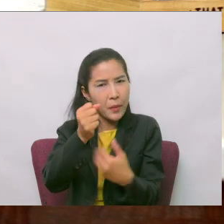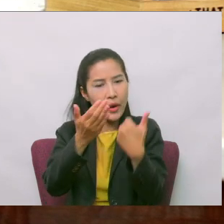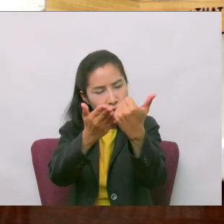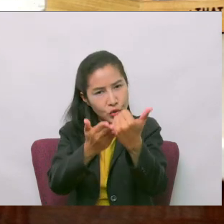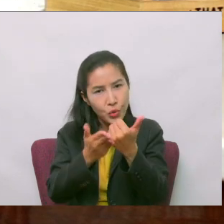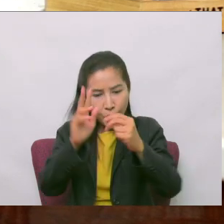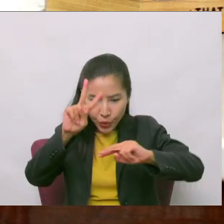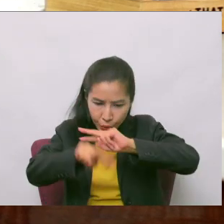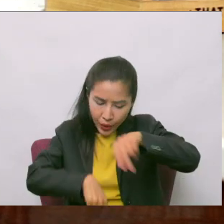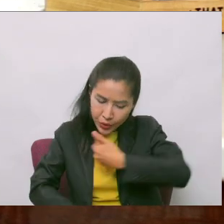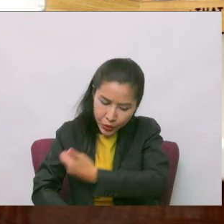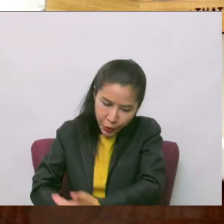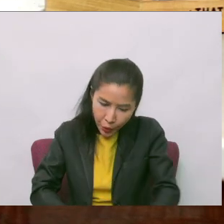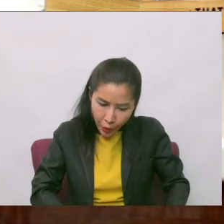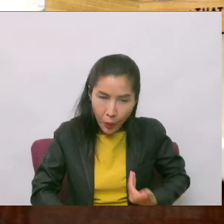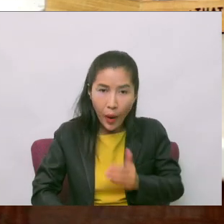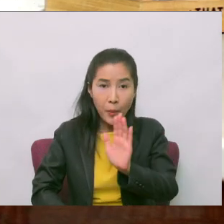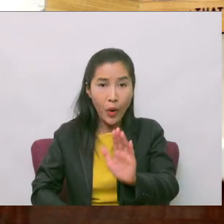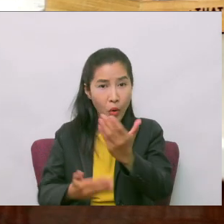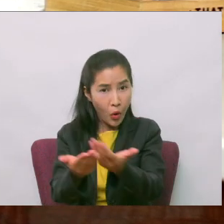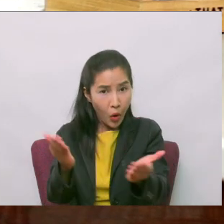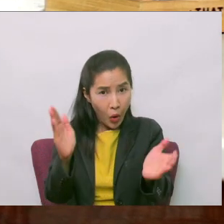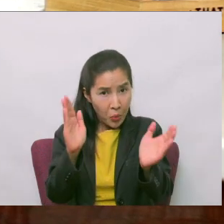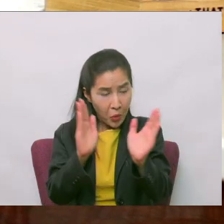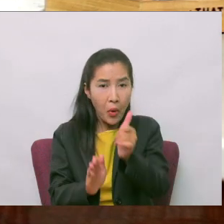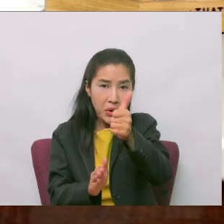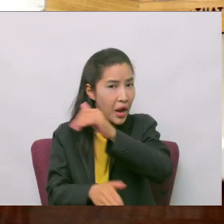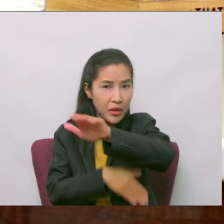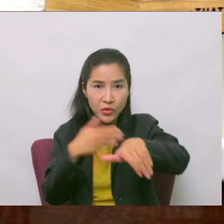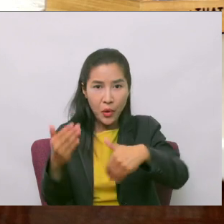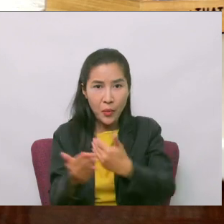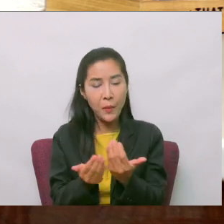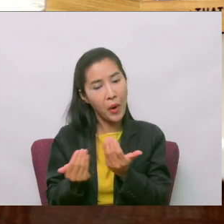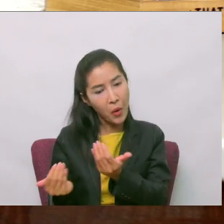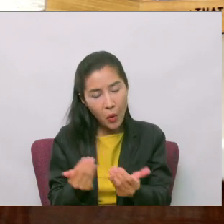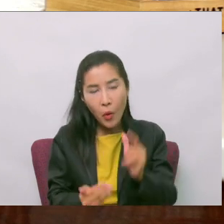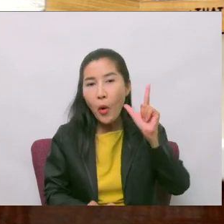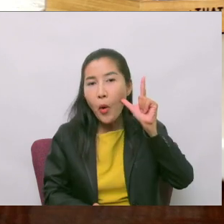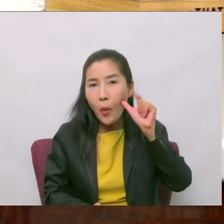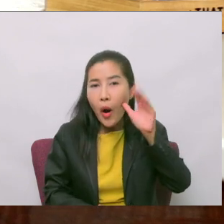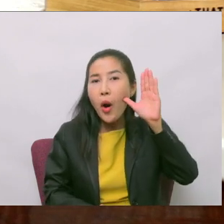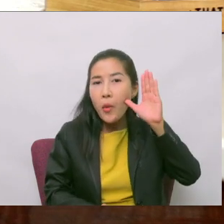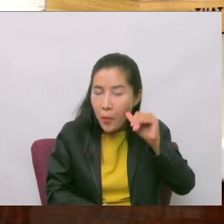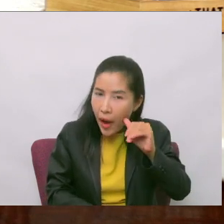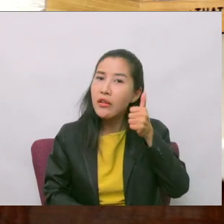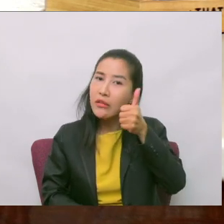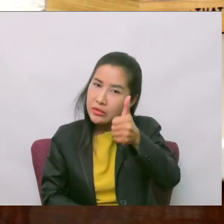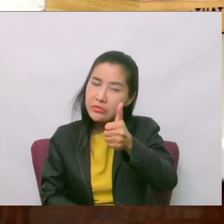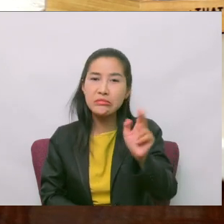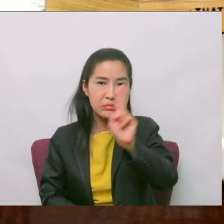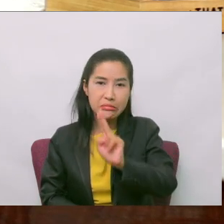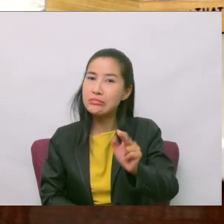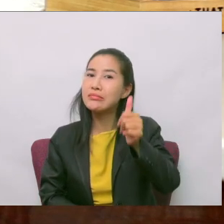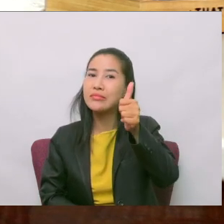สุขภาพของคนในครอบครัวได้ทุกคนไม่ว่าจะเป็นคุณลูกคุณพ่อคุณแม่ก็ได้ด้วยคุณแม่มีโอกาสได้